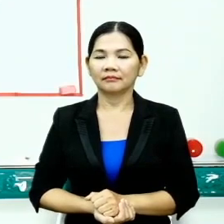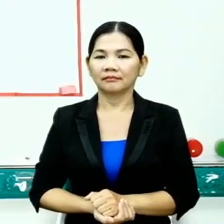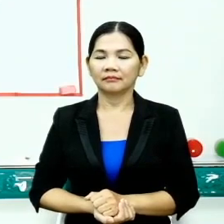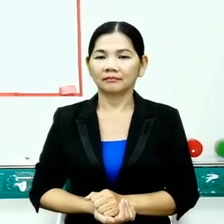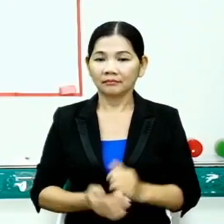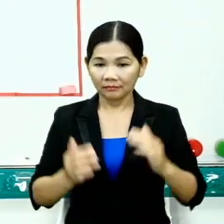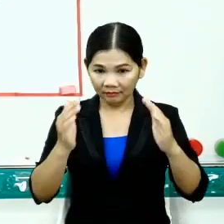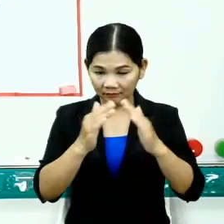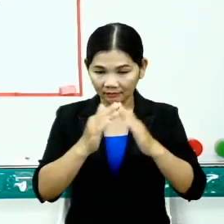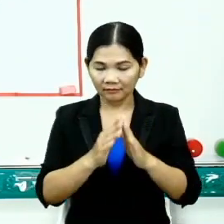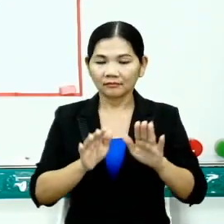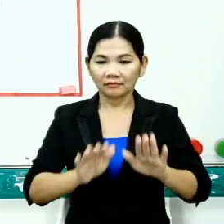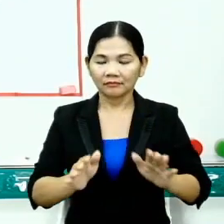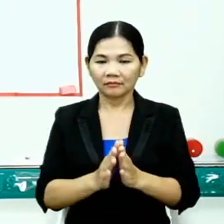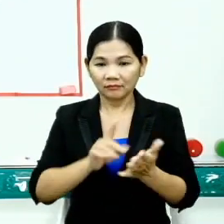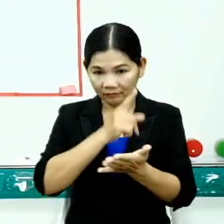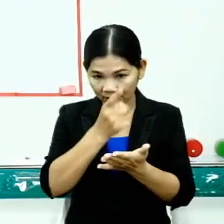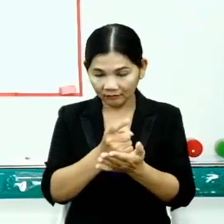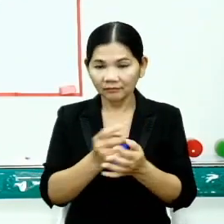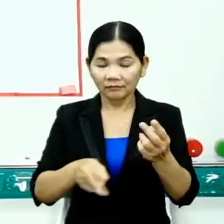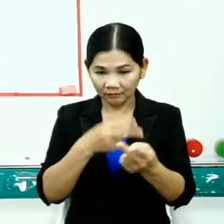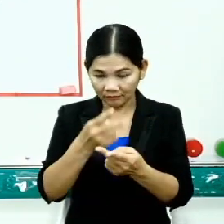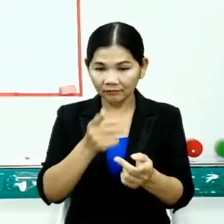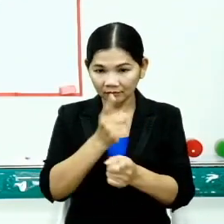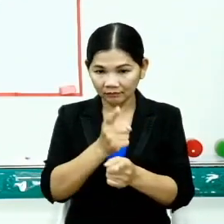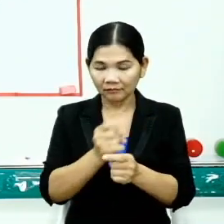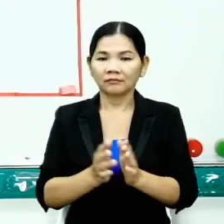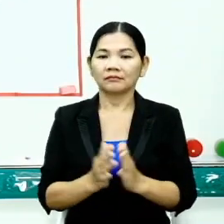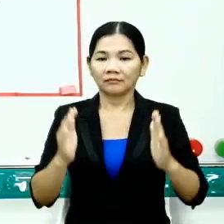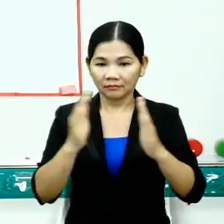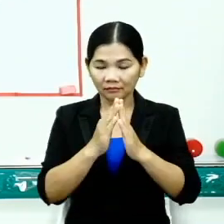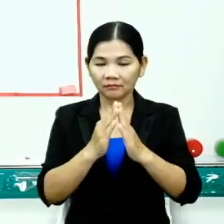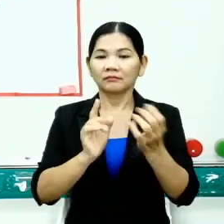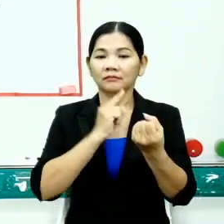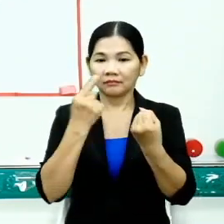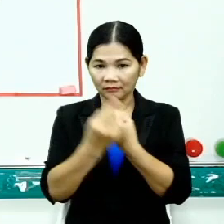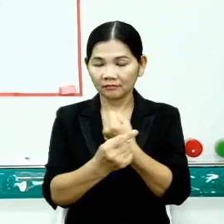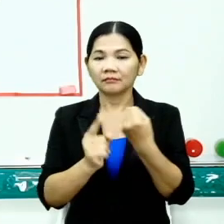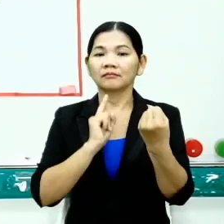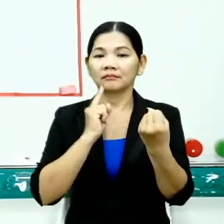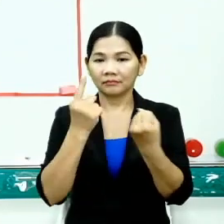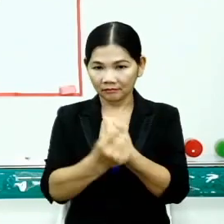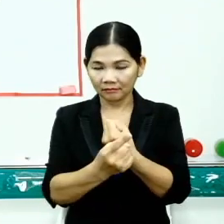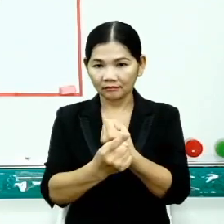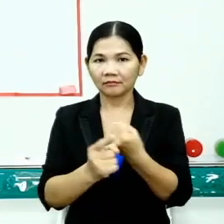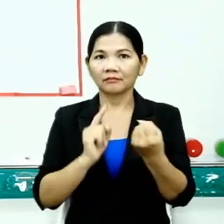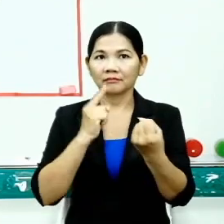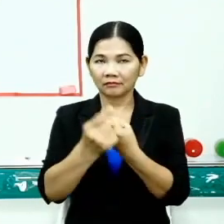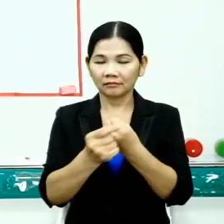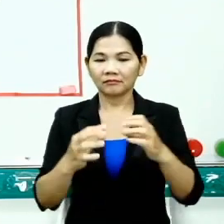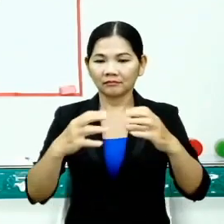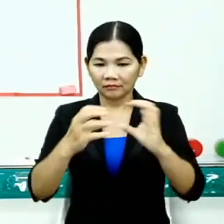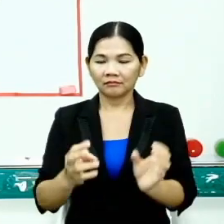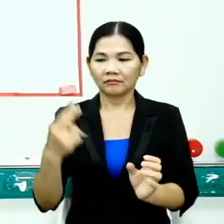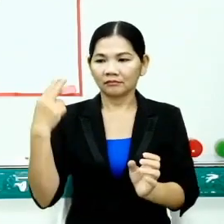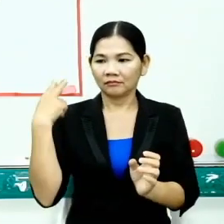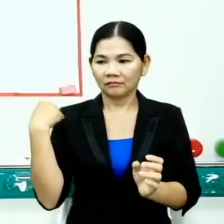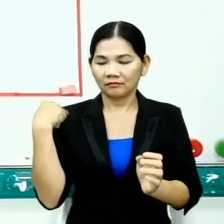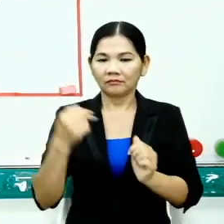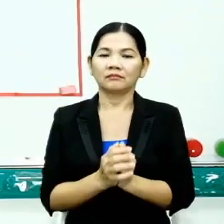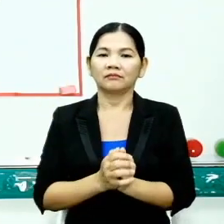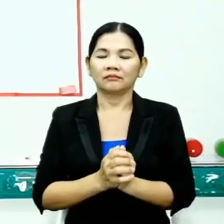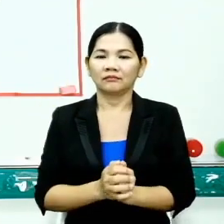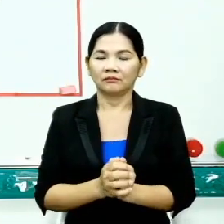ចាសង្ឃឹមថាកូនប្រកាសជាចូលរួមឆ្លើយបានត្រឹមត្រូវណានៅផ្ទះរបស់កូនប្រកាសជាមានចាមានផ្លែសេដាមានផ្លែ